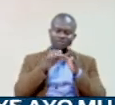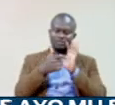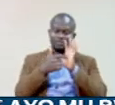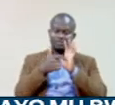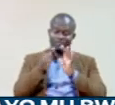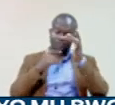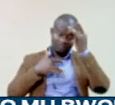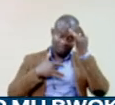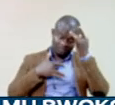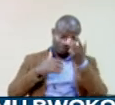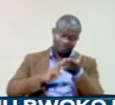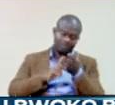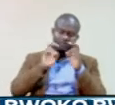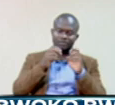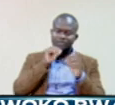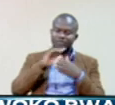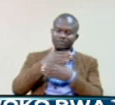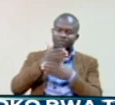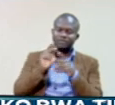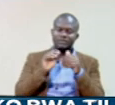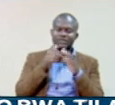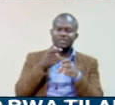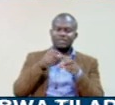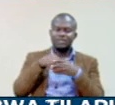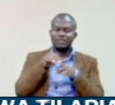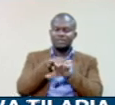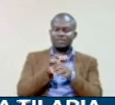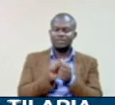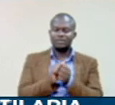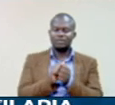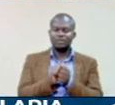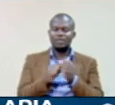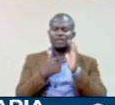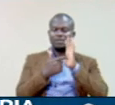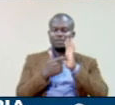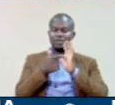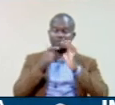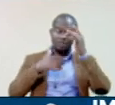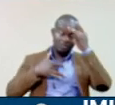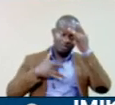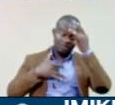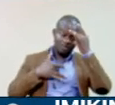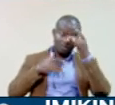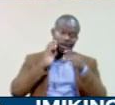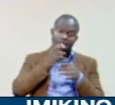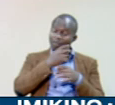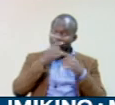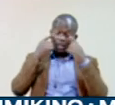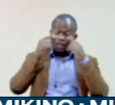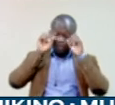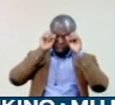by'iyi ndwara yemeza ko idahererekanwa ku bantu ivuye mu mafi Ibimenyetso by'iyo ndwara nuko amaso y'amafi